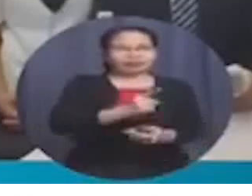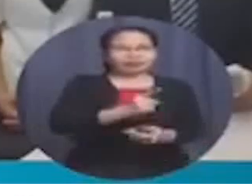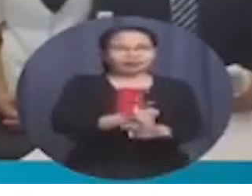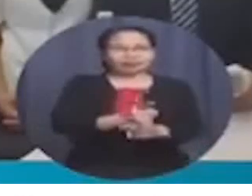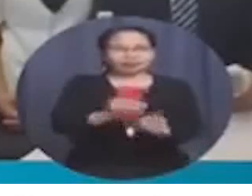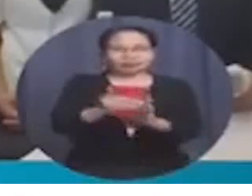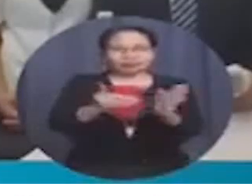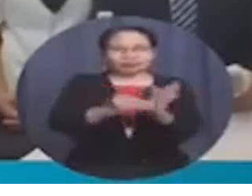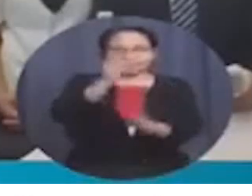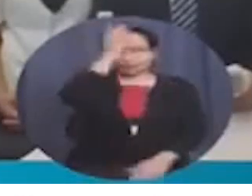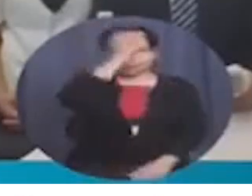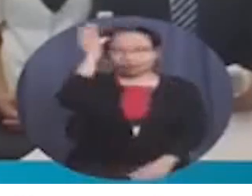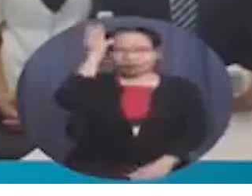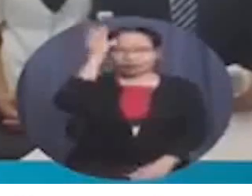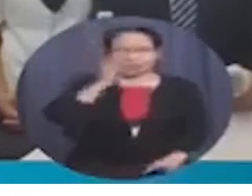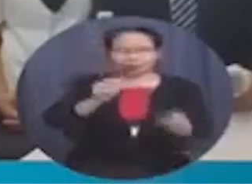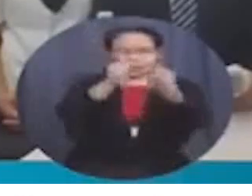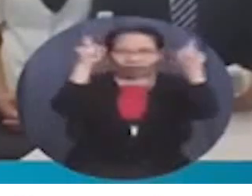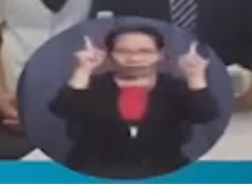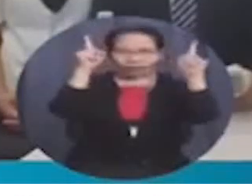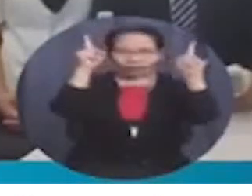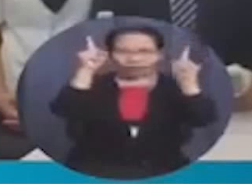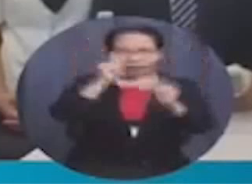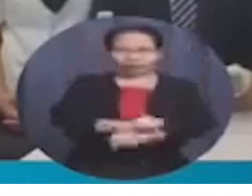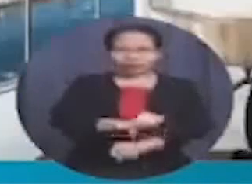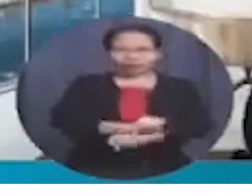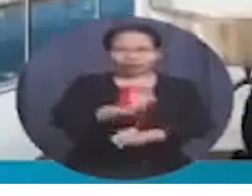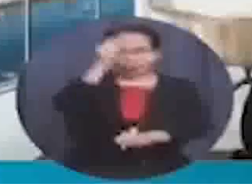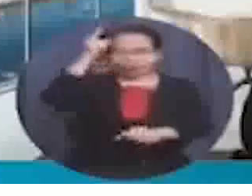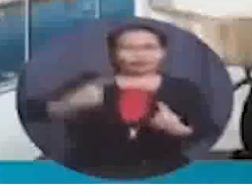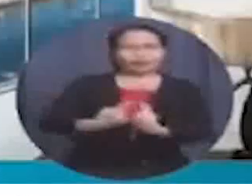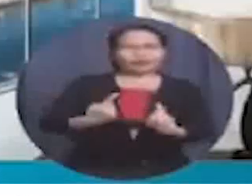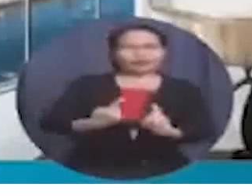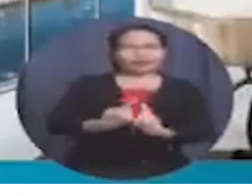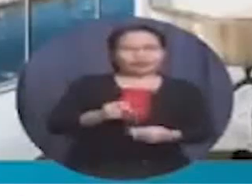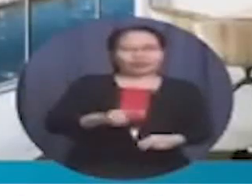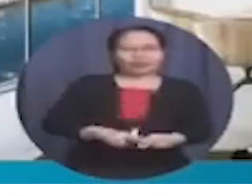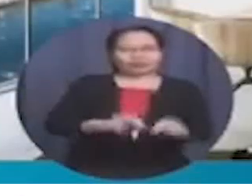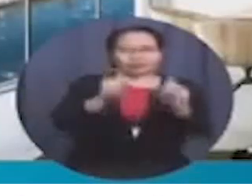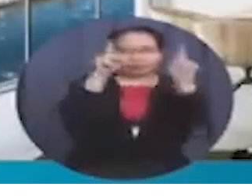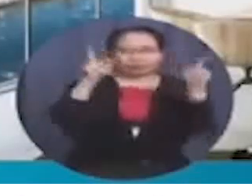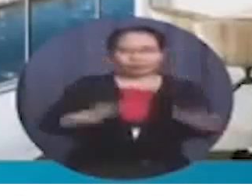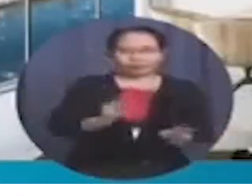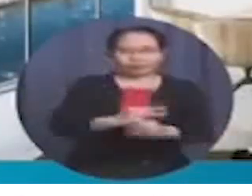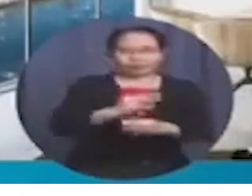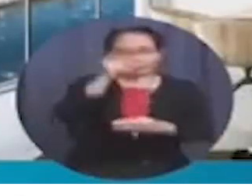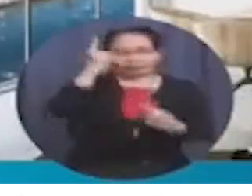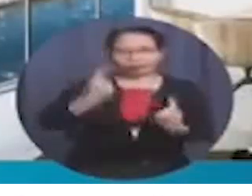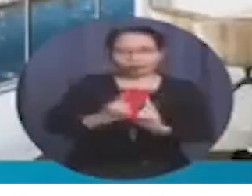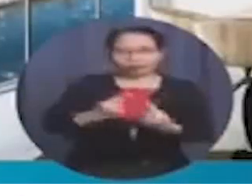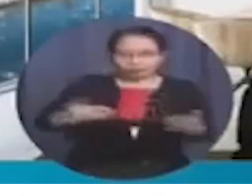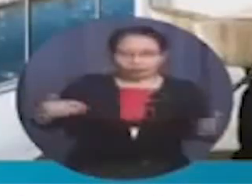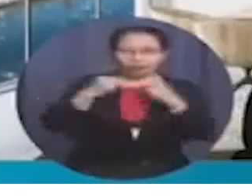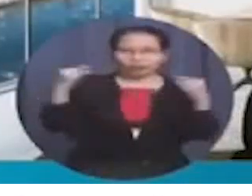sa doktrina Katolika, pagkagising mo pa lang, pinapagawa ka na ng kasalanan eh. O eto, tutulan